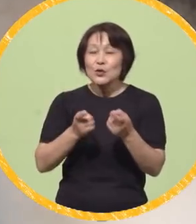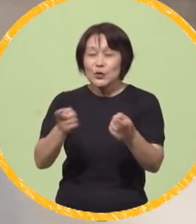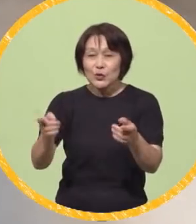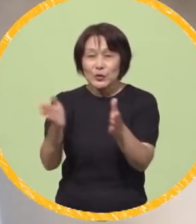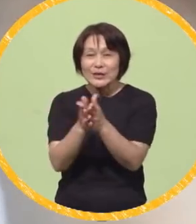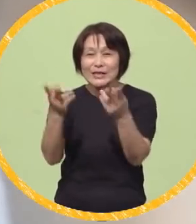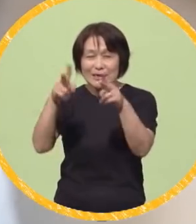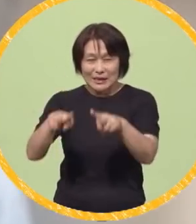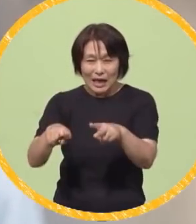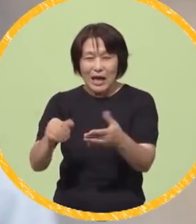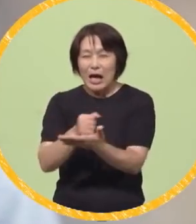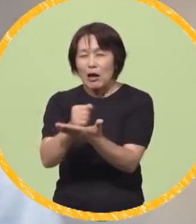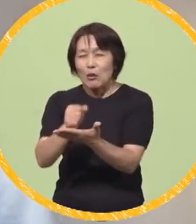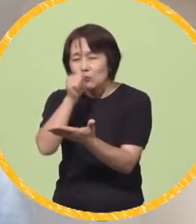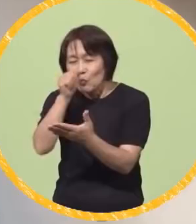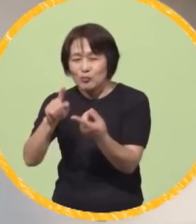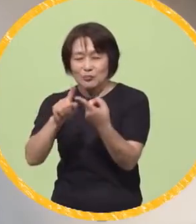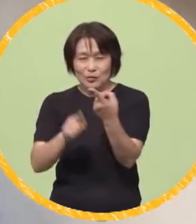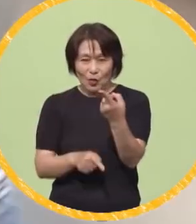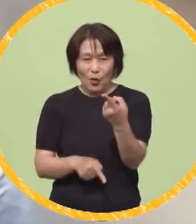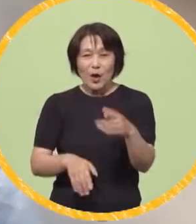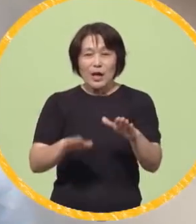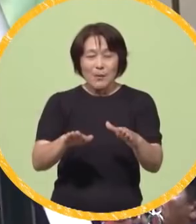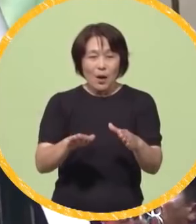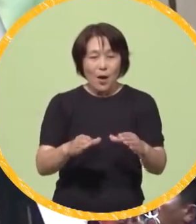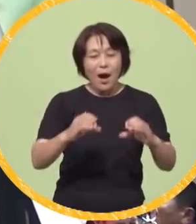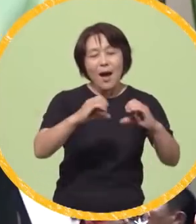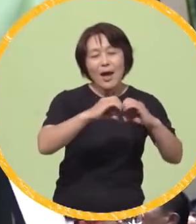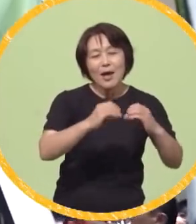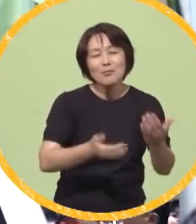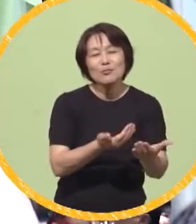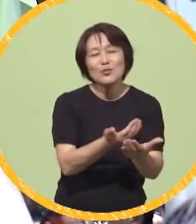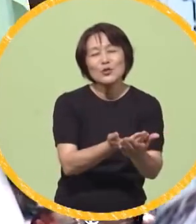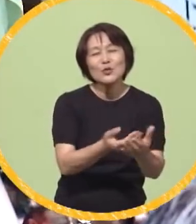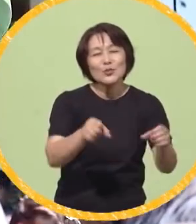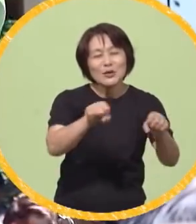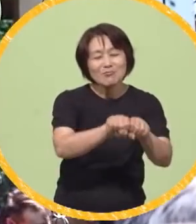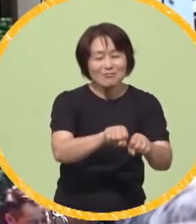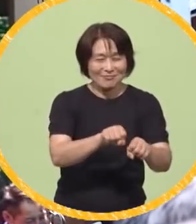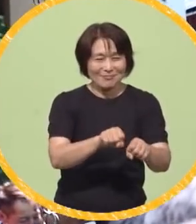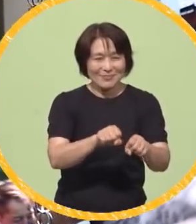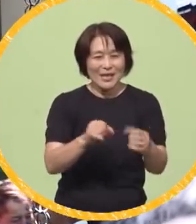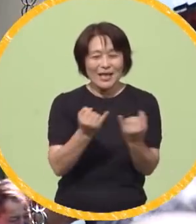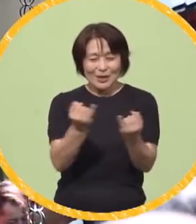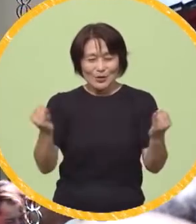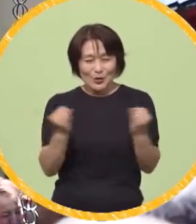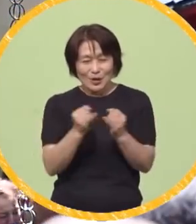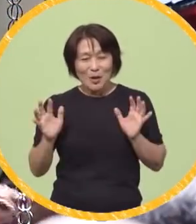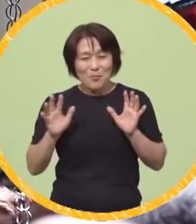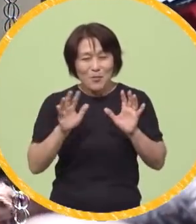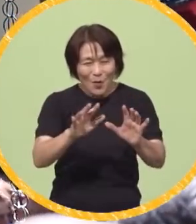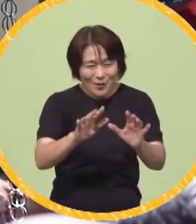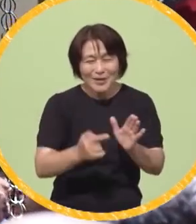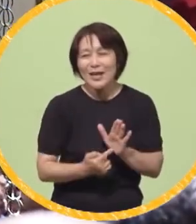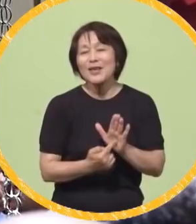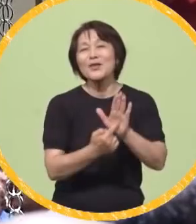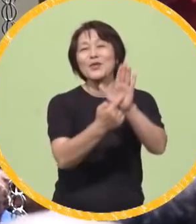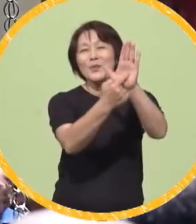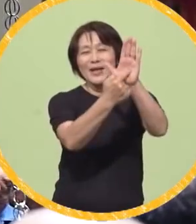運流星はもとより今では縁結びの最強スポットとして女性を中心に人気になっています